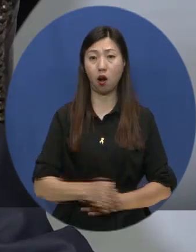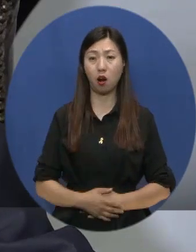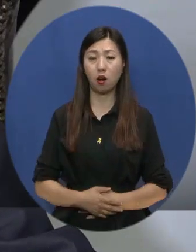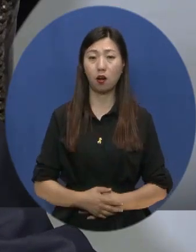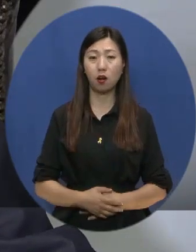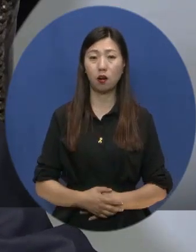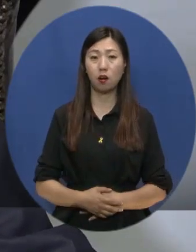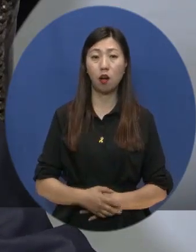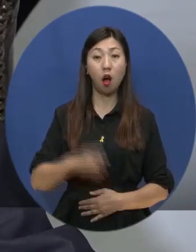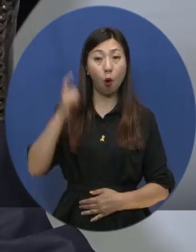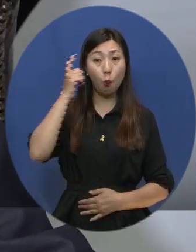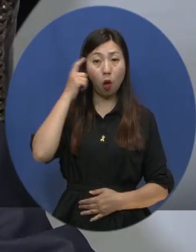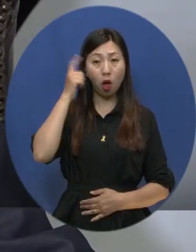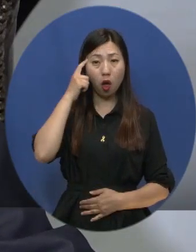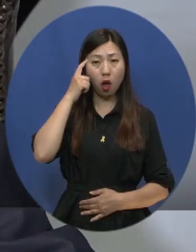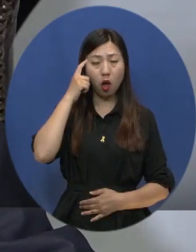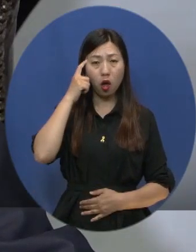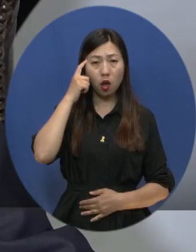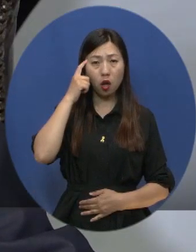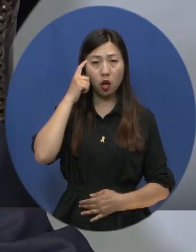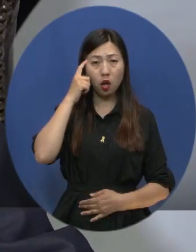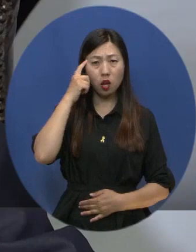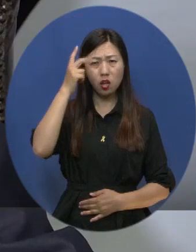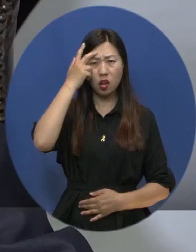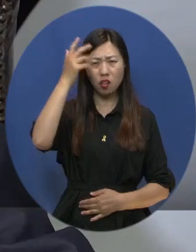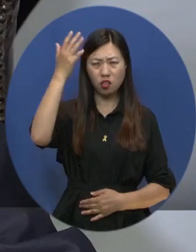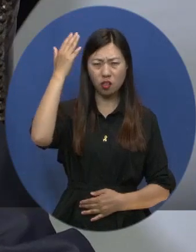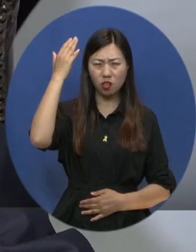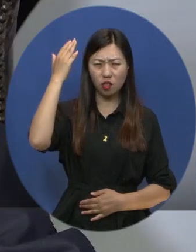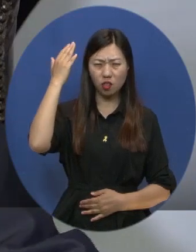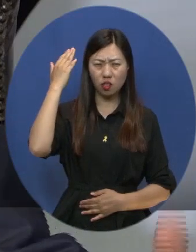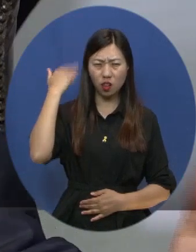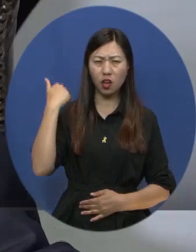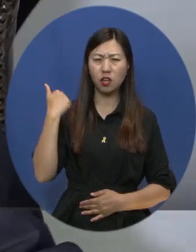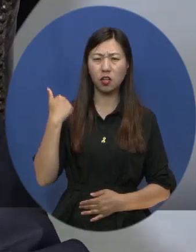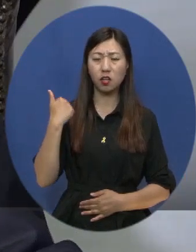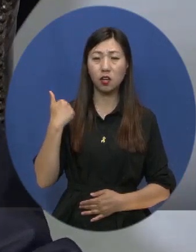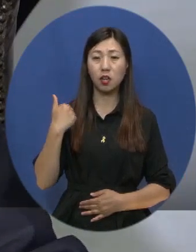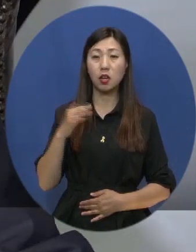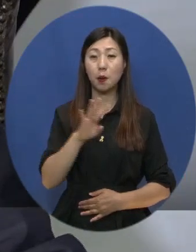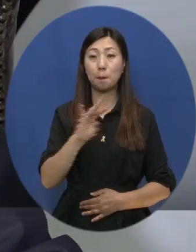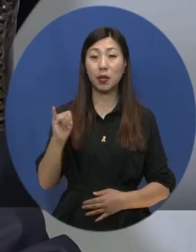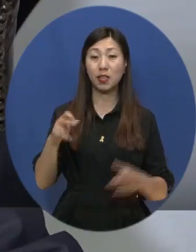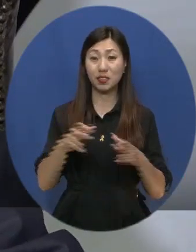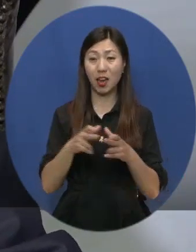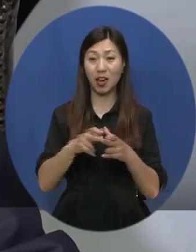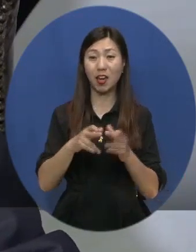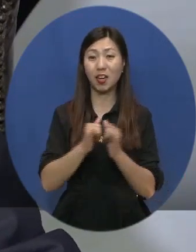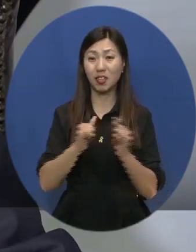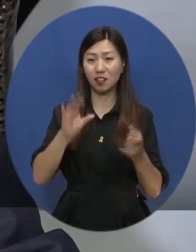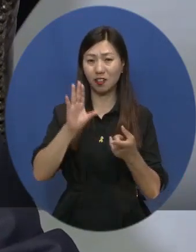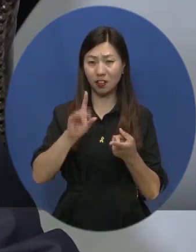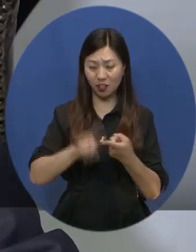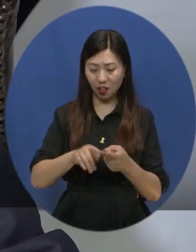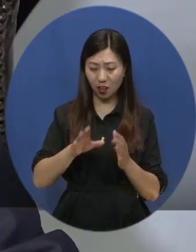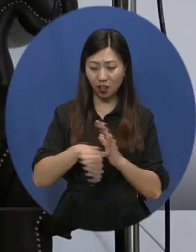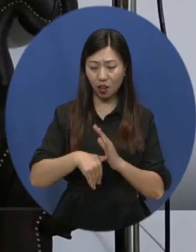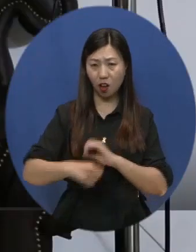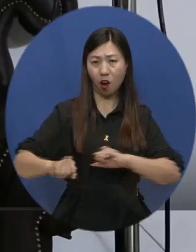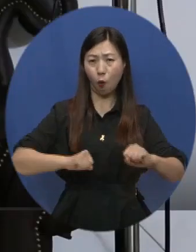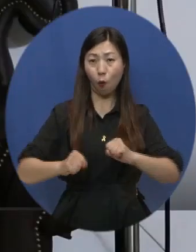그러냐면 혁건이가 기존에 장청상에 있을 때 엄청 활동을 많이 했잖아요. 그런데 이제 장애인이 됐다고 활동 안